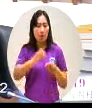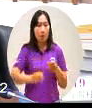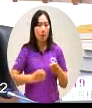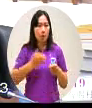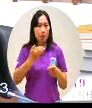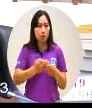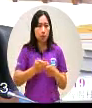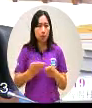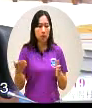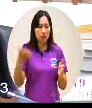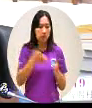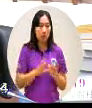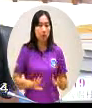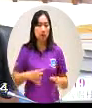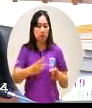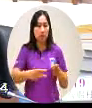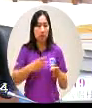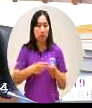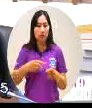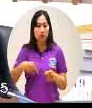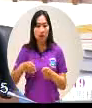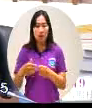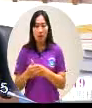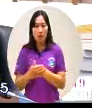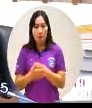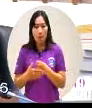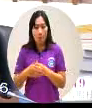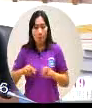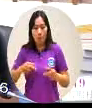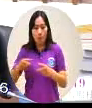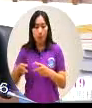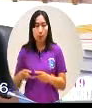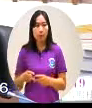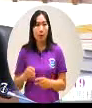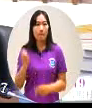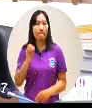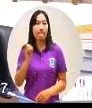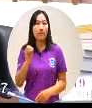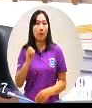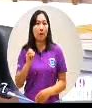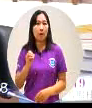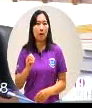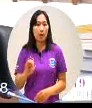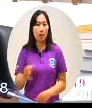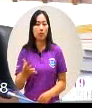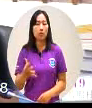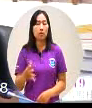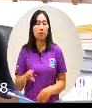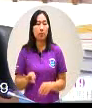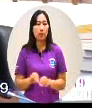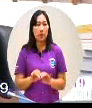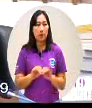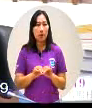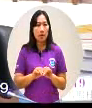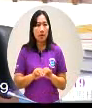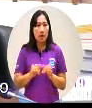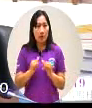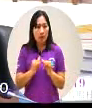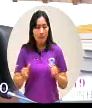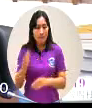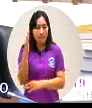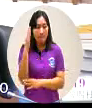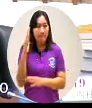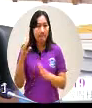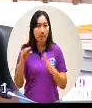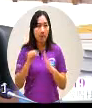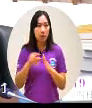经经过2年啊，拢无人维修。无人维修的原因是民政局是咱的区公所要编的，伫民政局的医